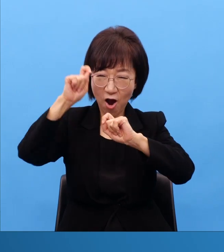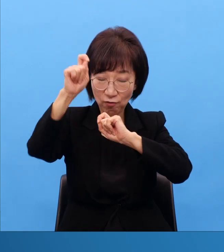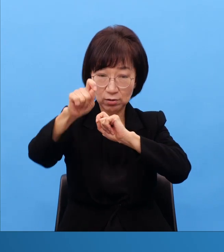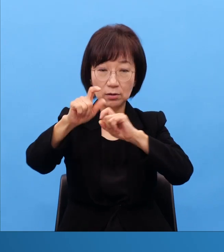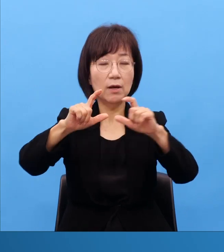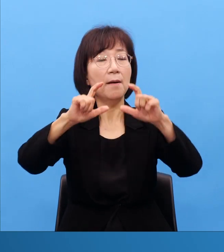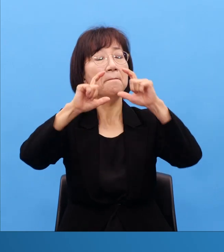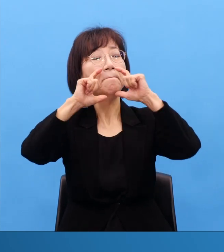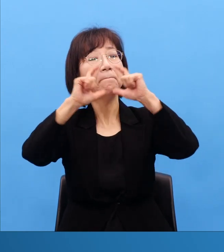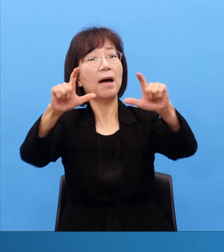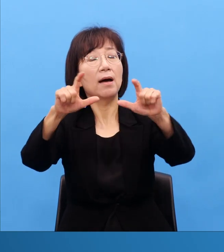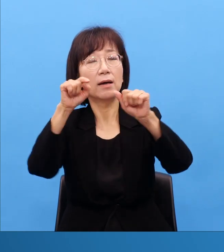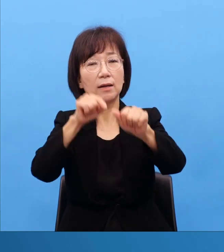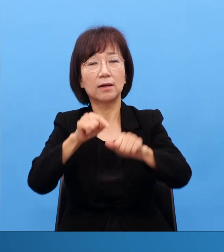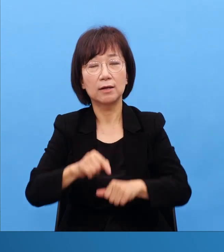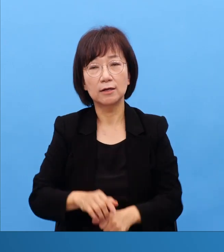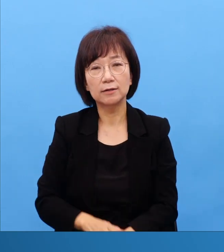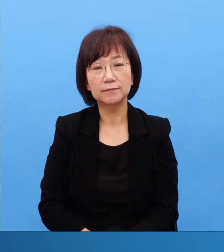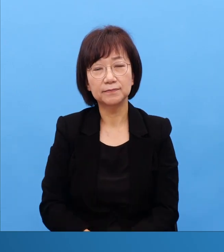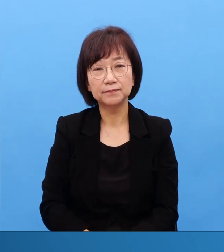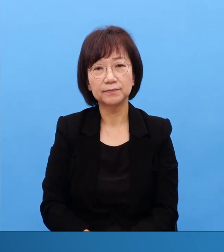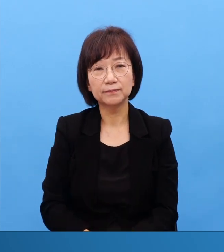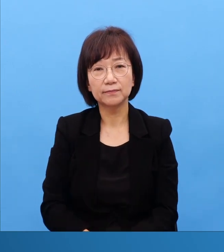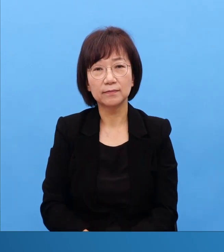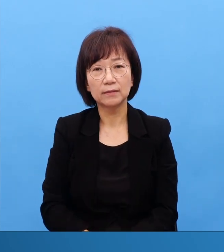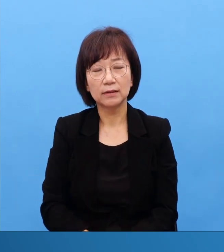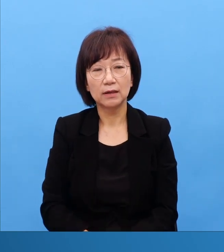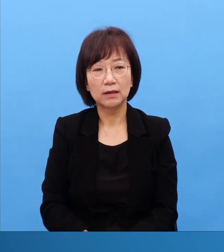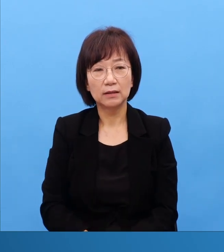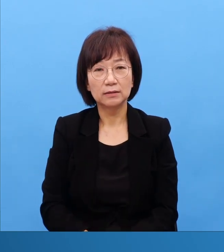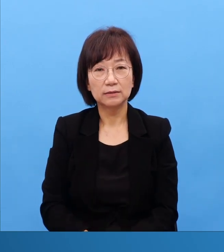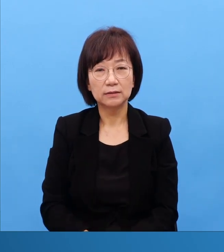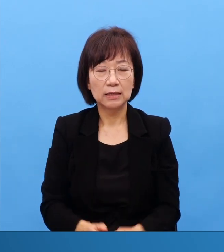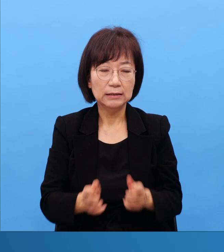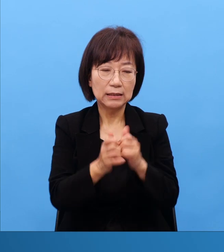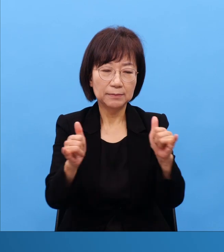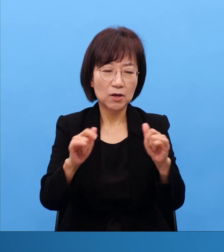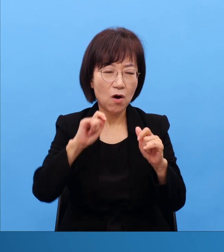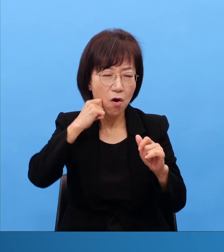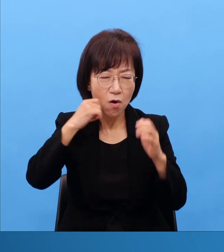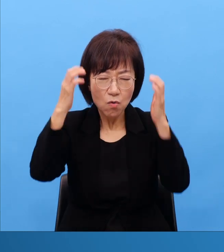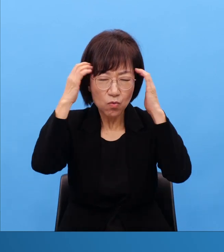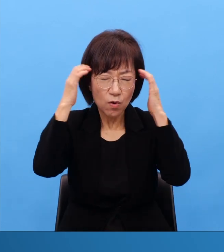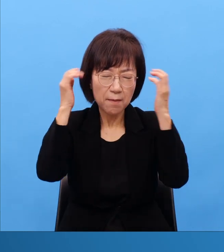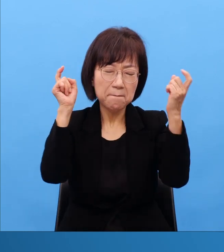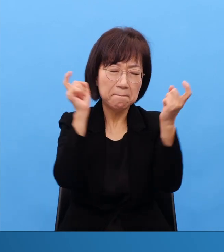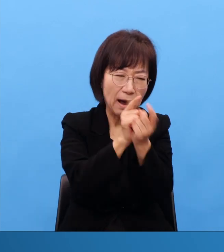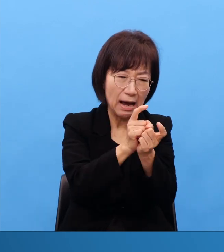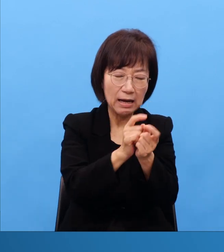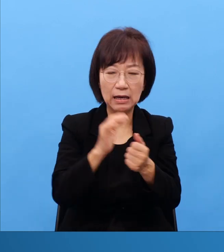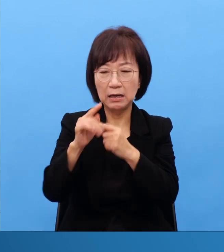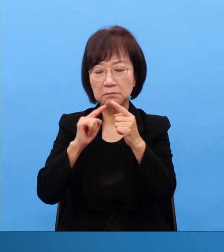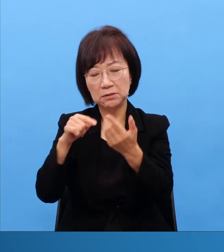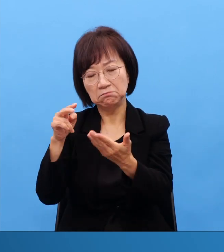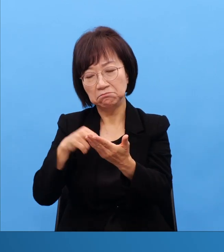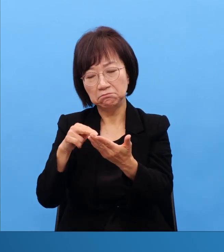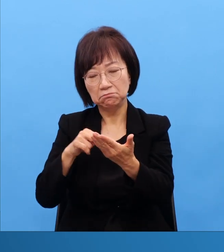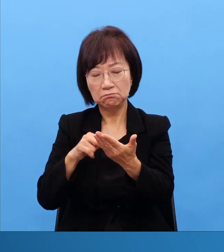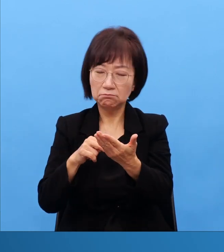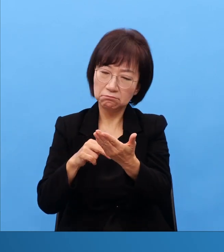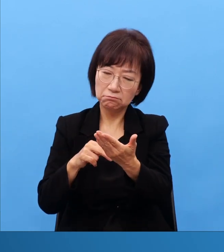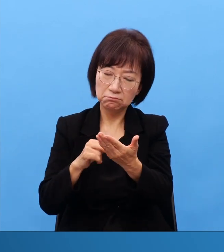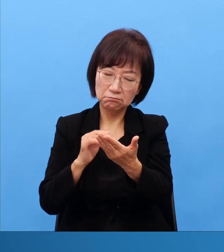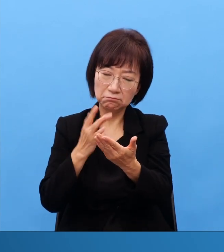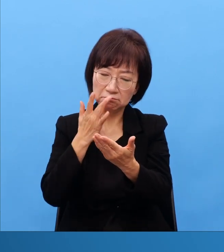stands forever. 다 그러면 나가면 안 믿어지잖아요. But when we experience trouble and problems, we can't. 웬일입니까? We can't believe